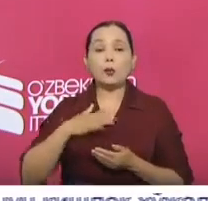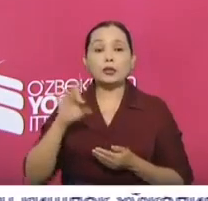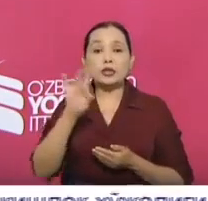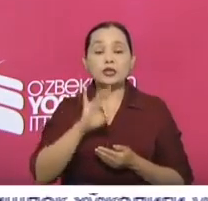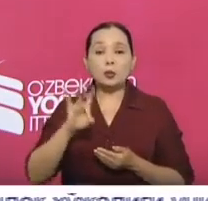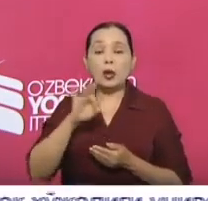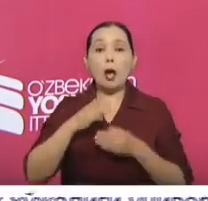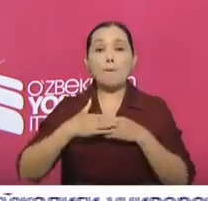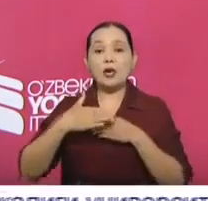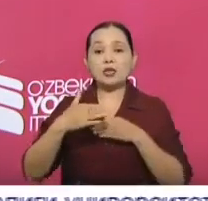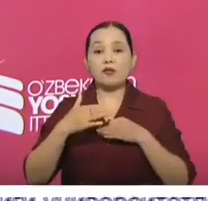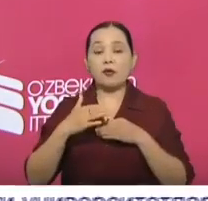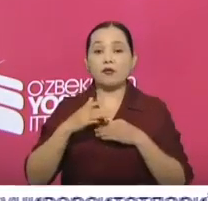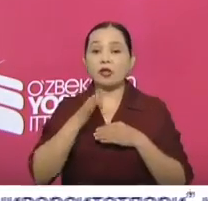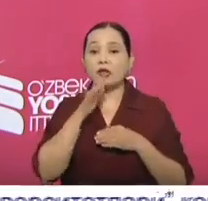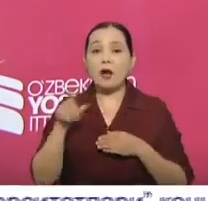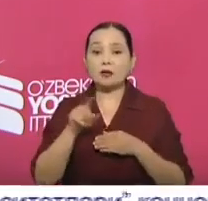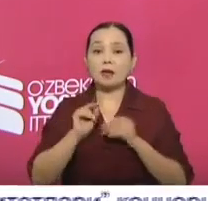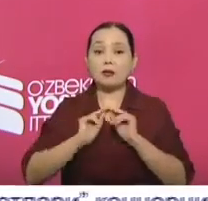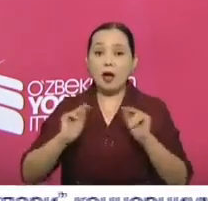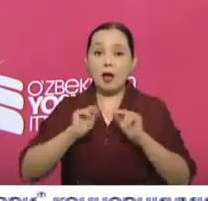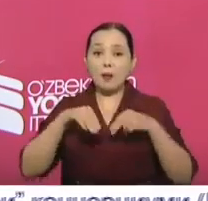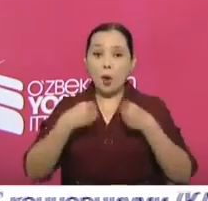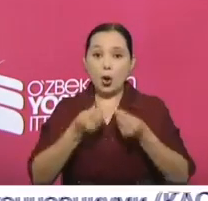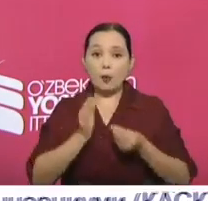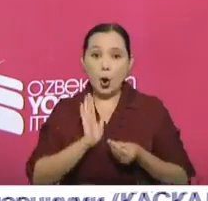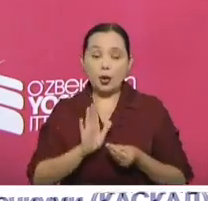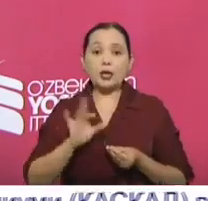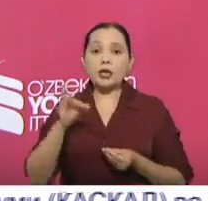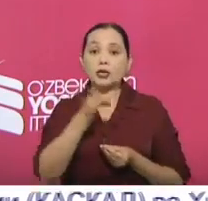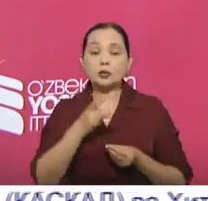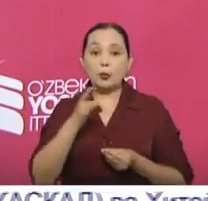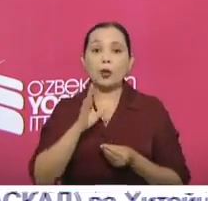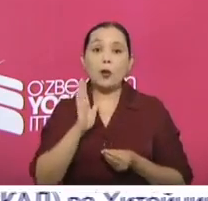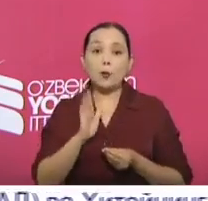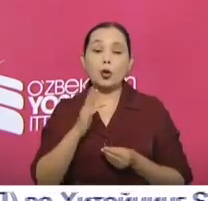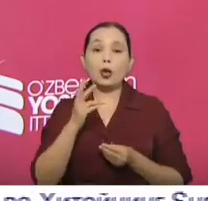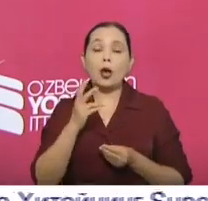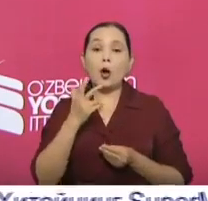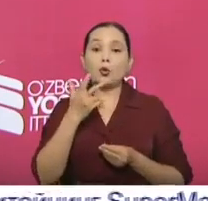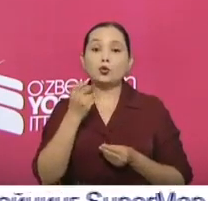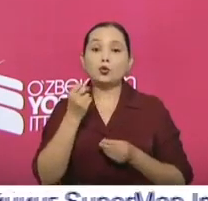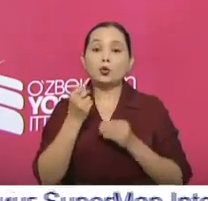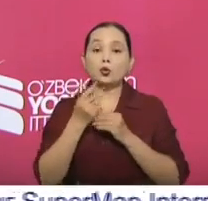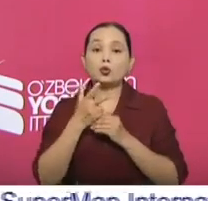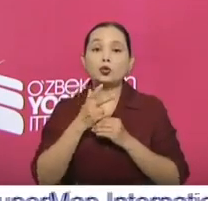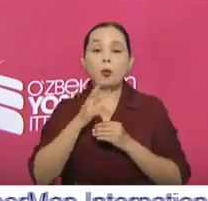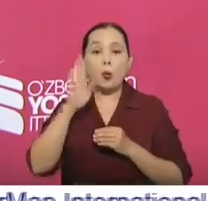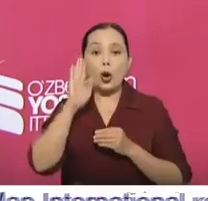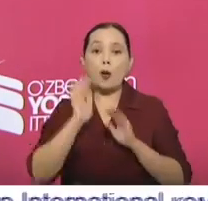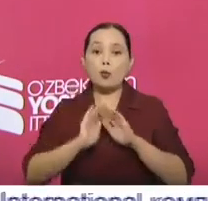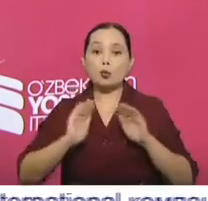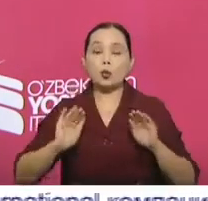бўйича масофавий тарзда таълим олиб борилияпти ва республикабиз бўйлаб 312 болалар мусиқа ва санъат